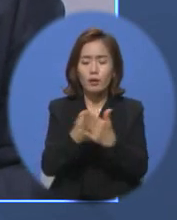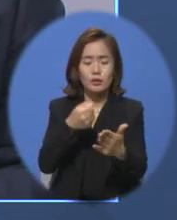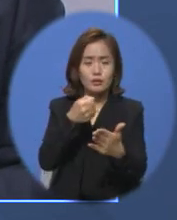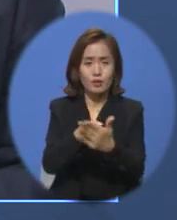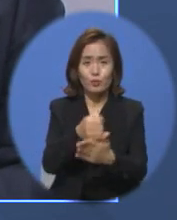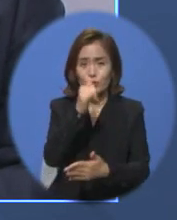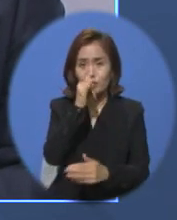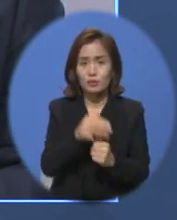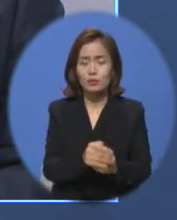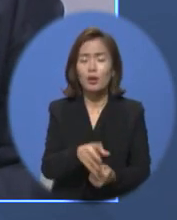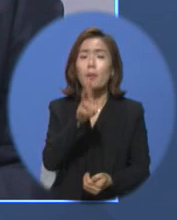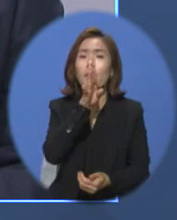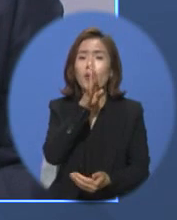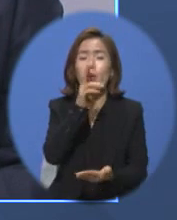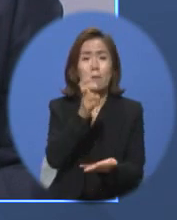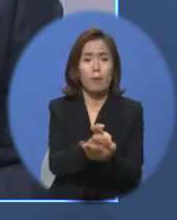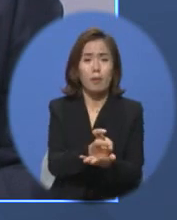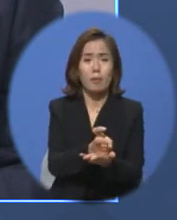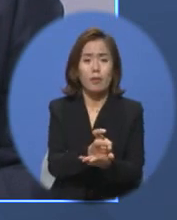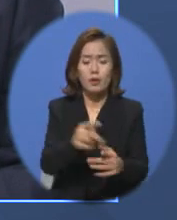저는이것이헌법에